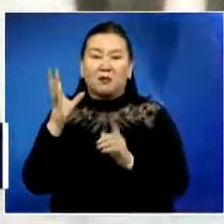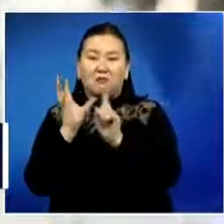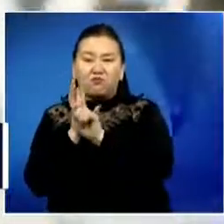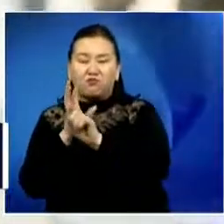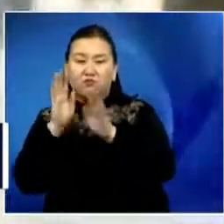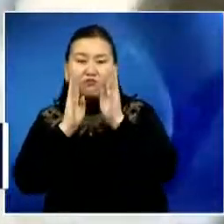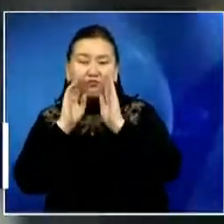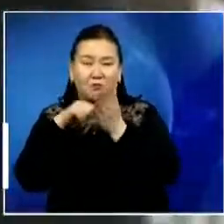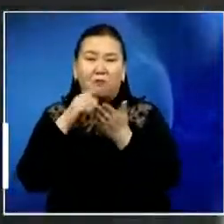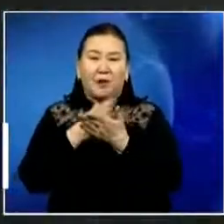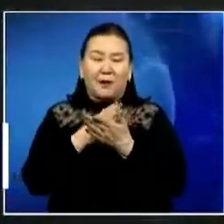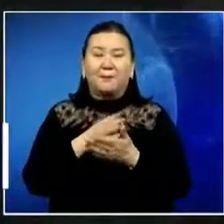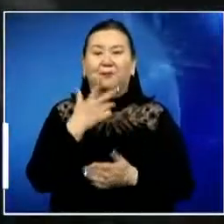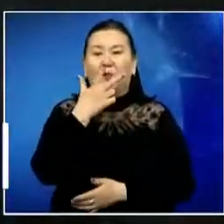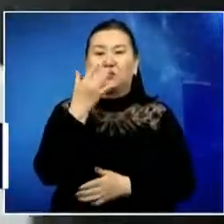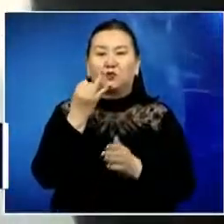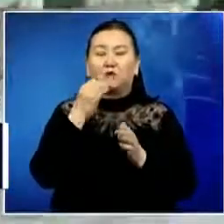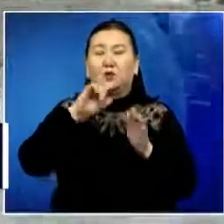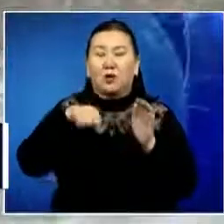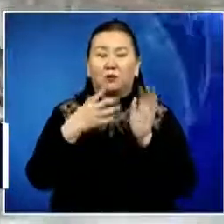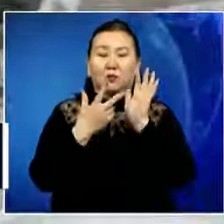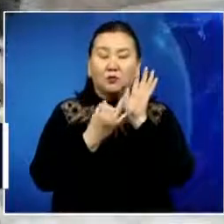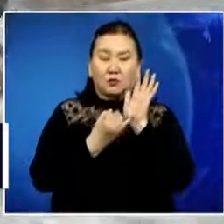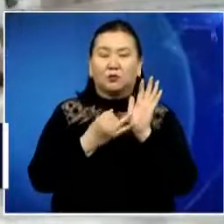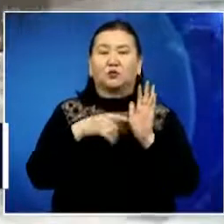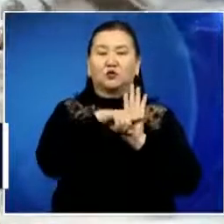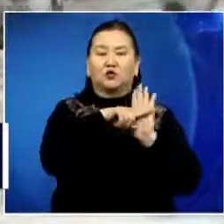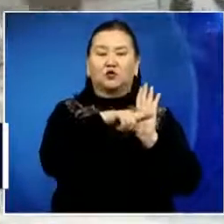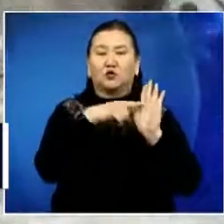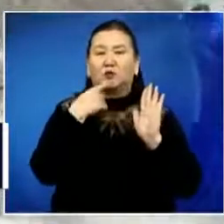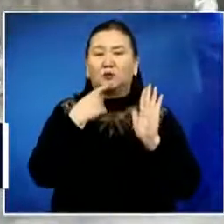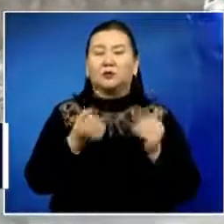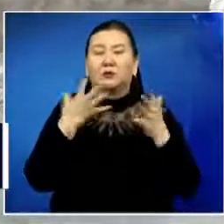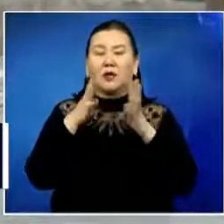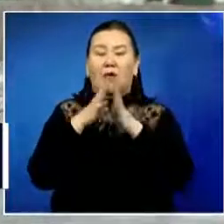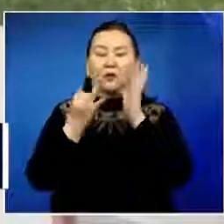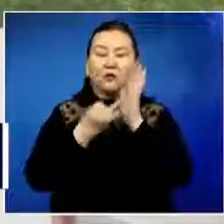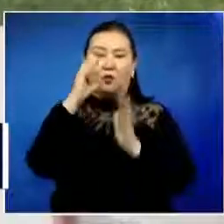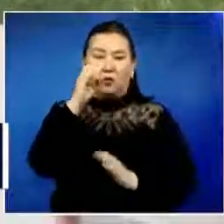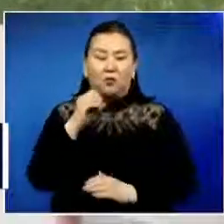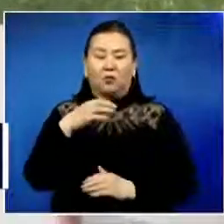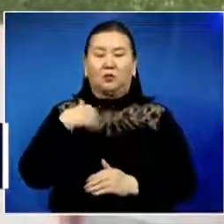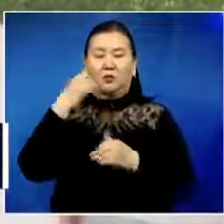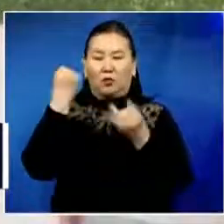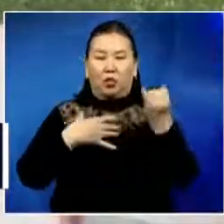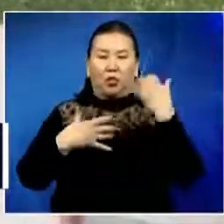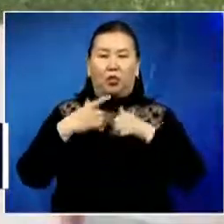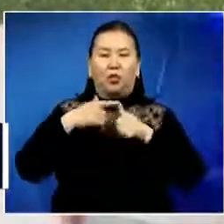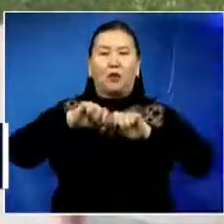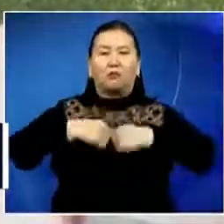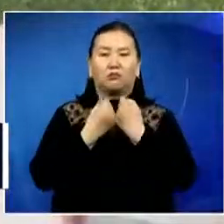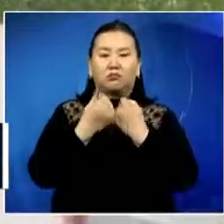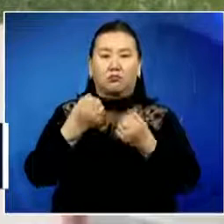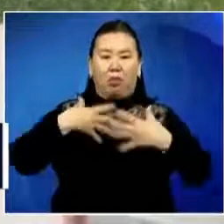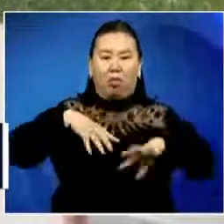тогтоогджээ. Тэдний 37.3% нь сөрөг сэтгэл бичлэгээс 17% нь бусдыг доромжилсон, нэр хүндэд халдсан, гутаасан бүдүүл